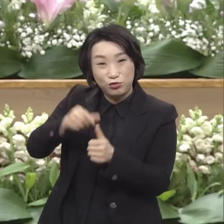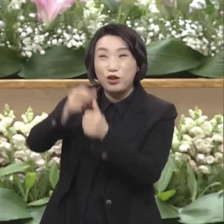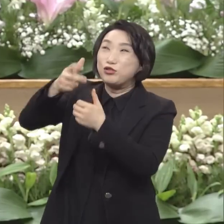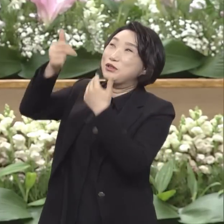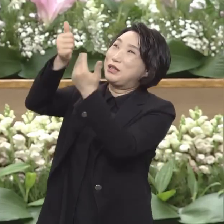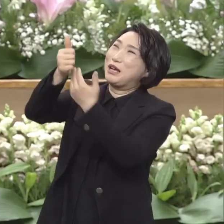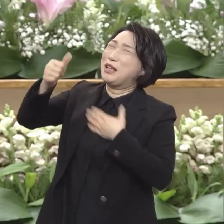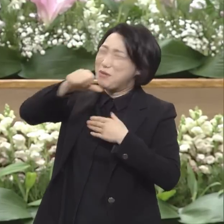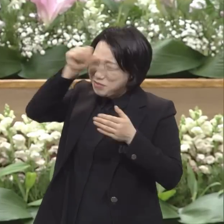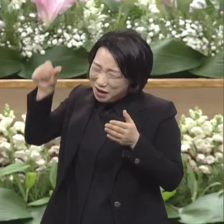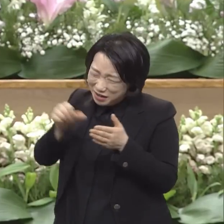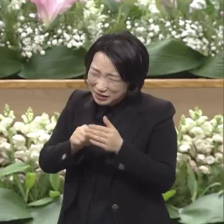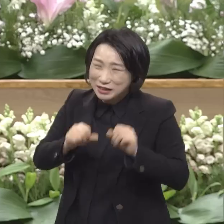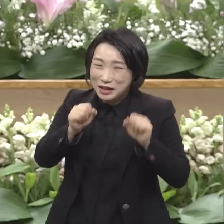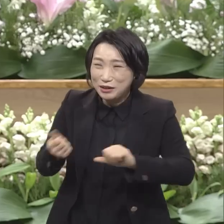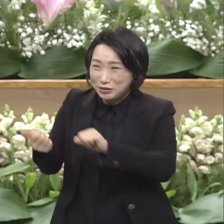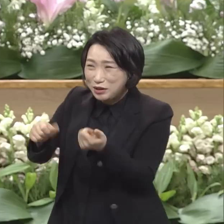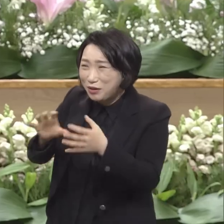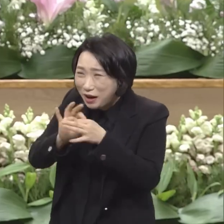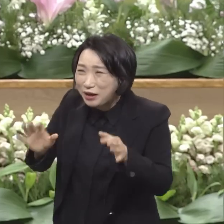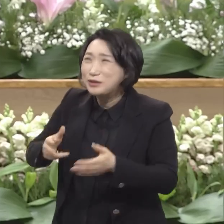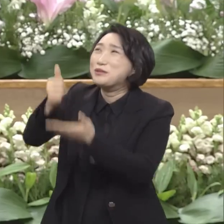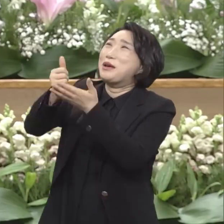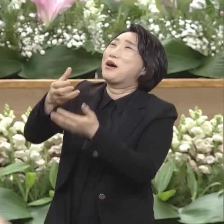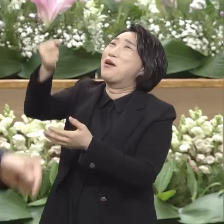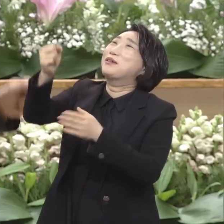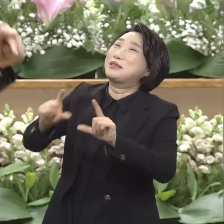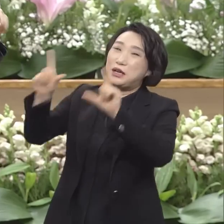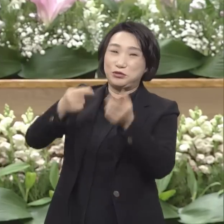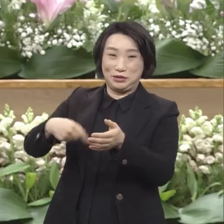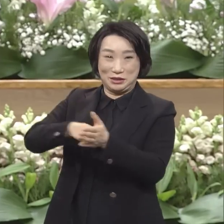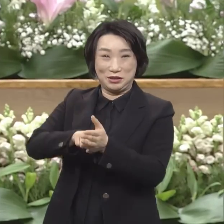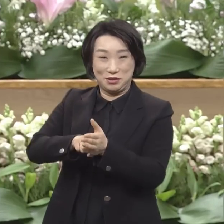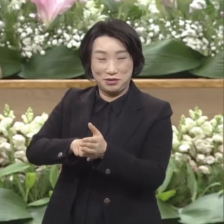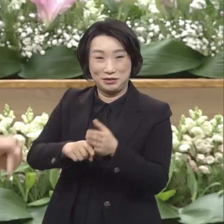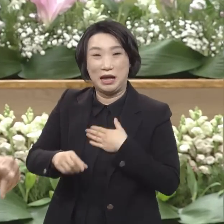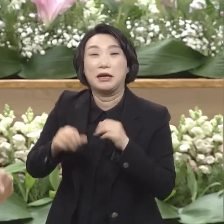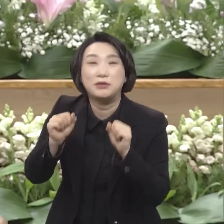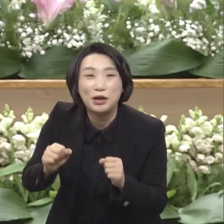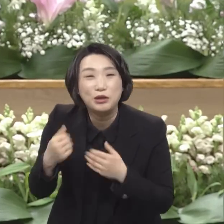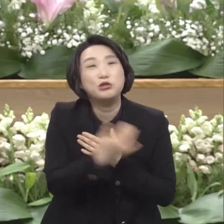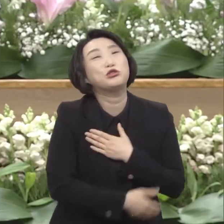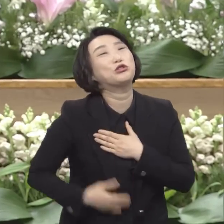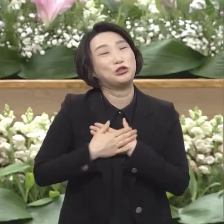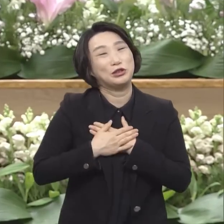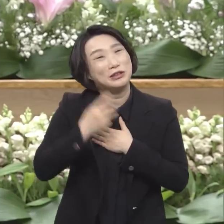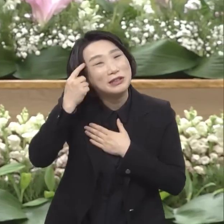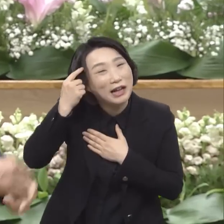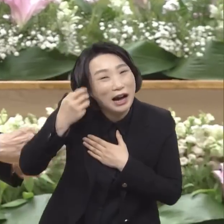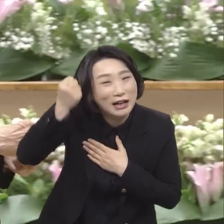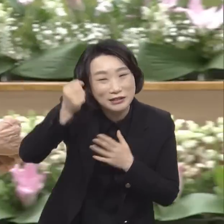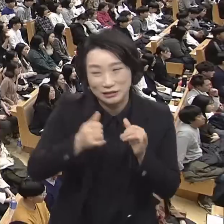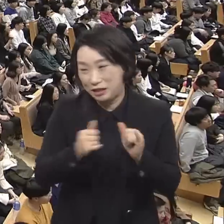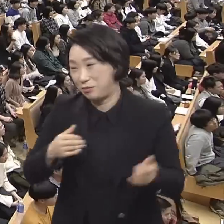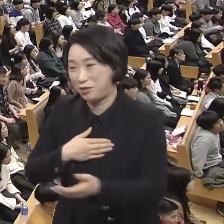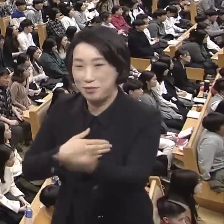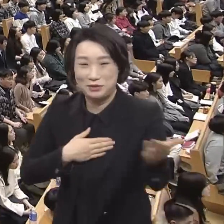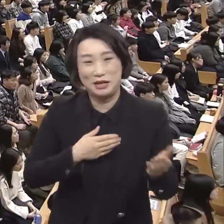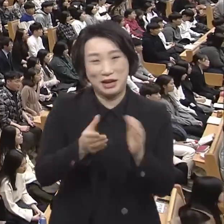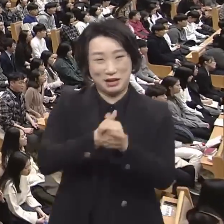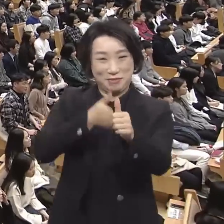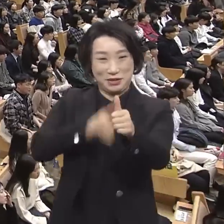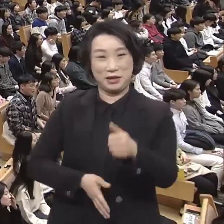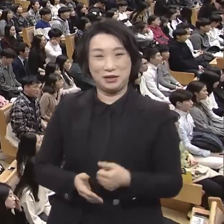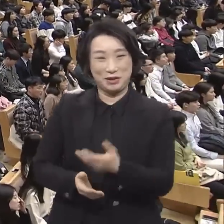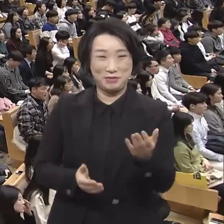주님께 평생 살든지 죽든지 주의 것으로 살기 위해서 존재하는 육신임을 인정하면 아멘 합시다.